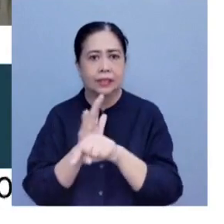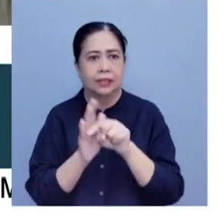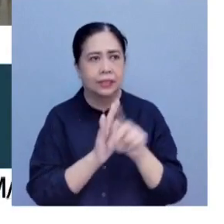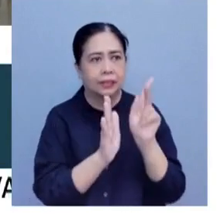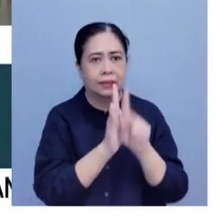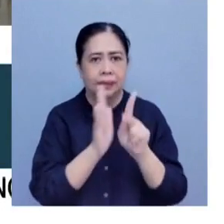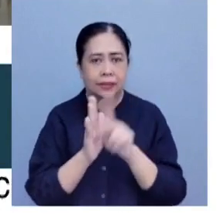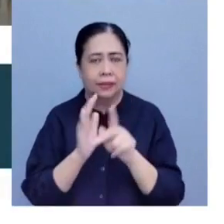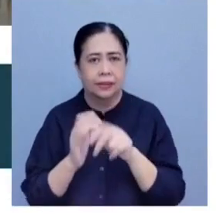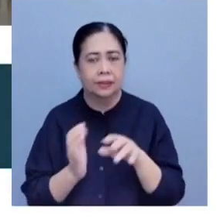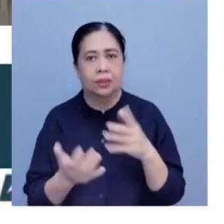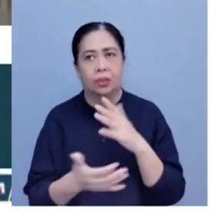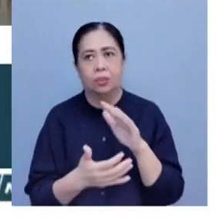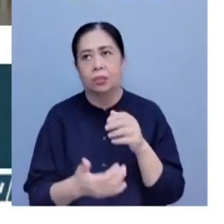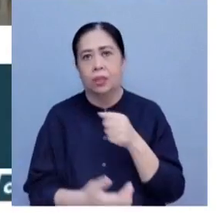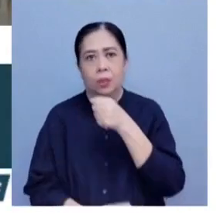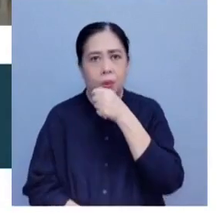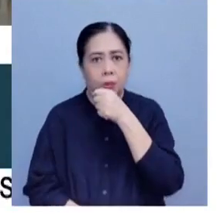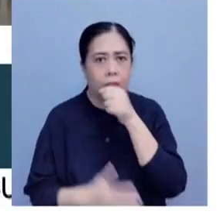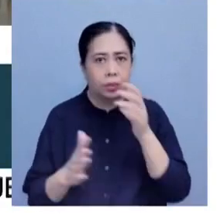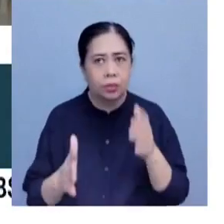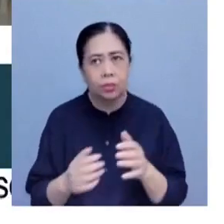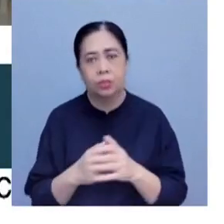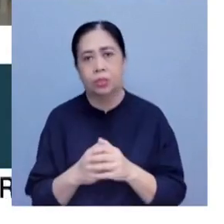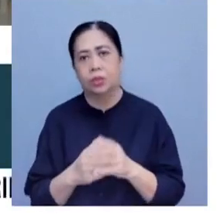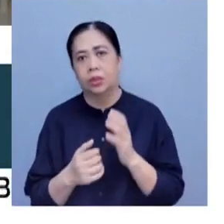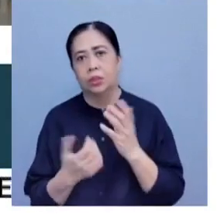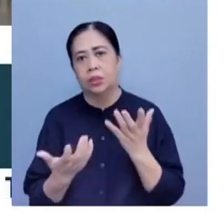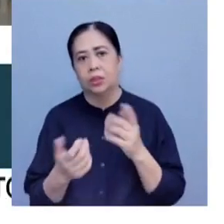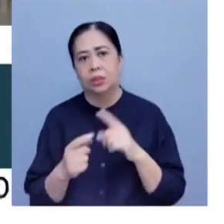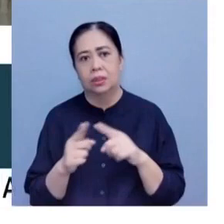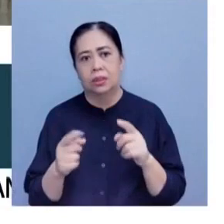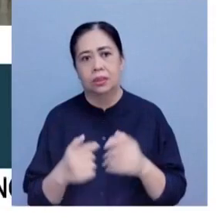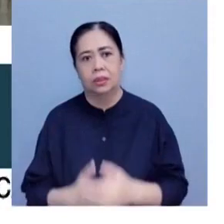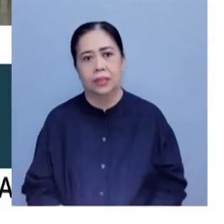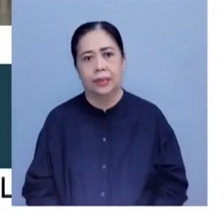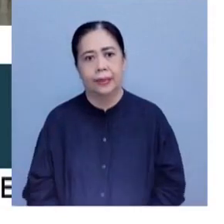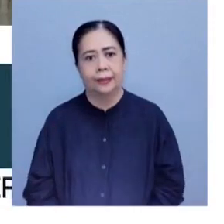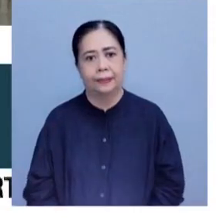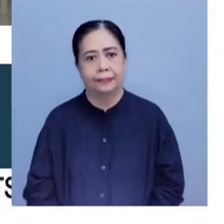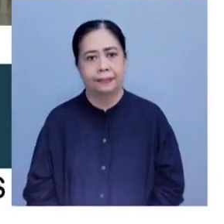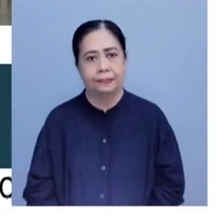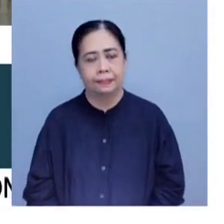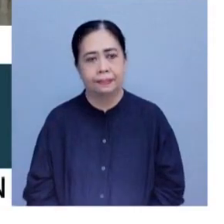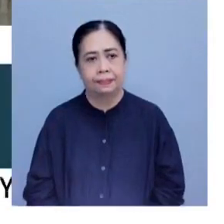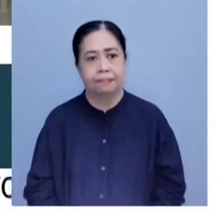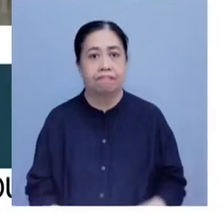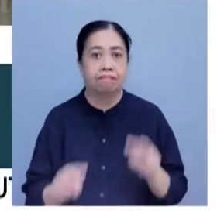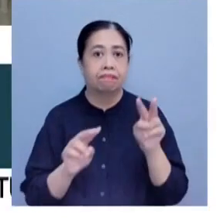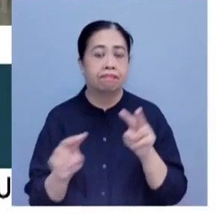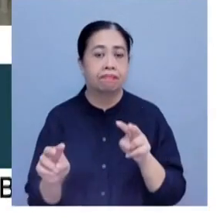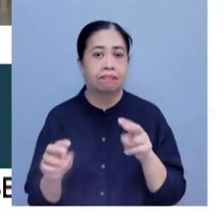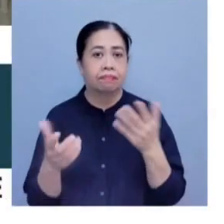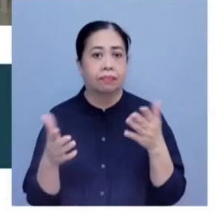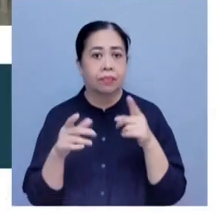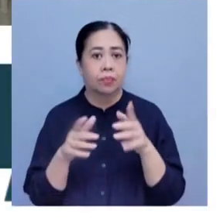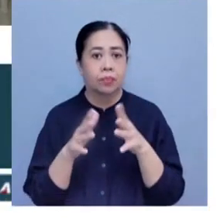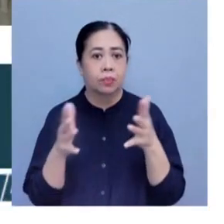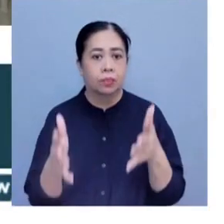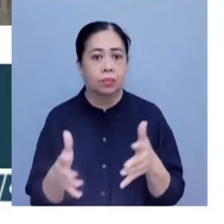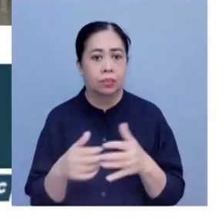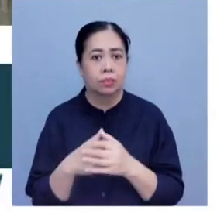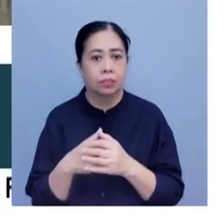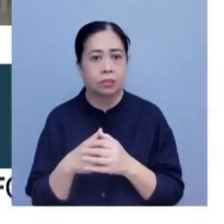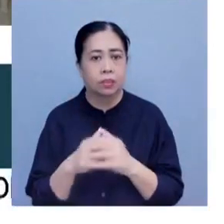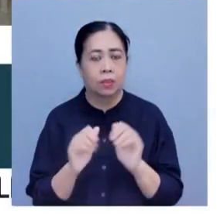mga mamamahayag o sa mga journalists. Pero tignan natin to sa isang paraan na